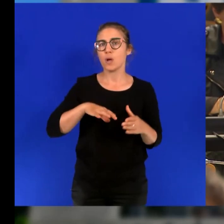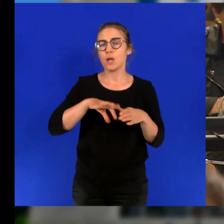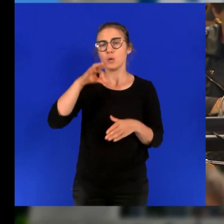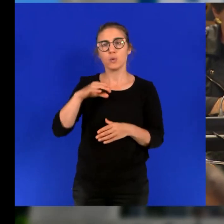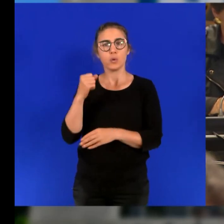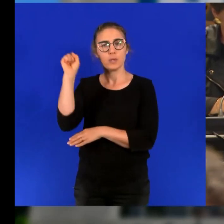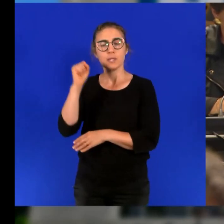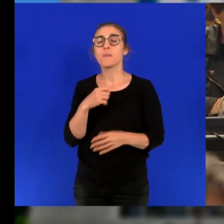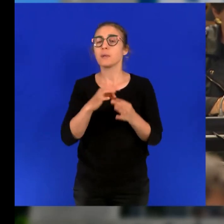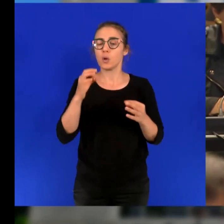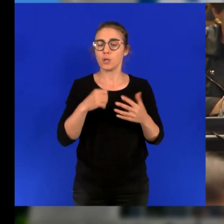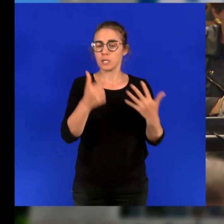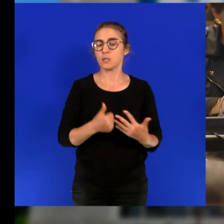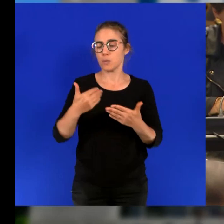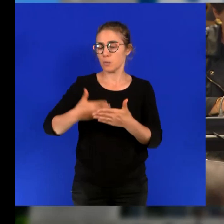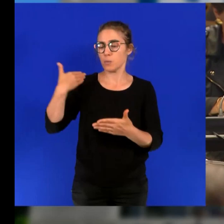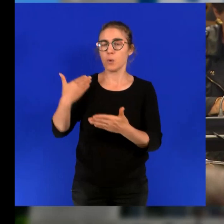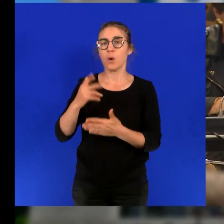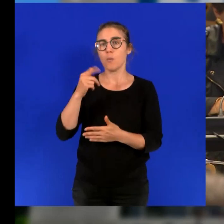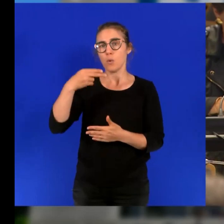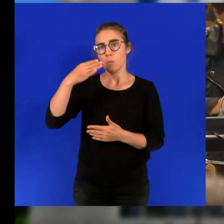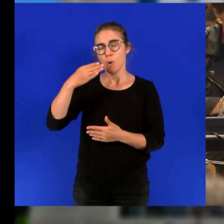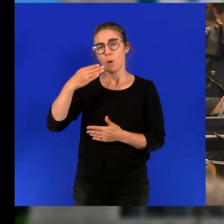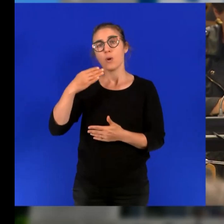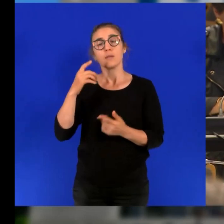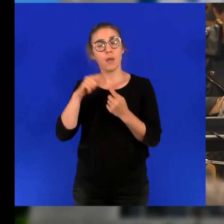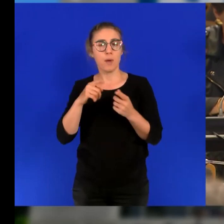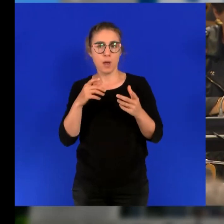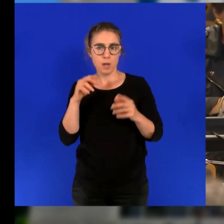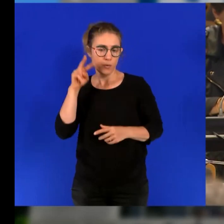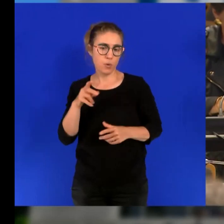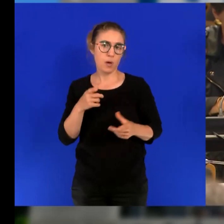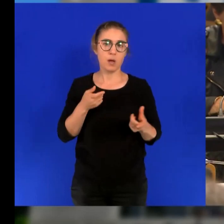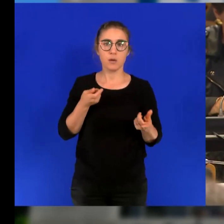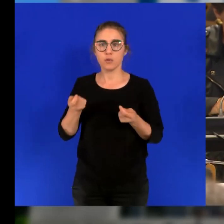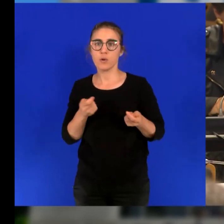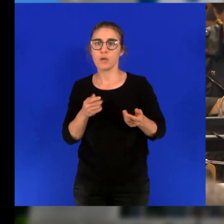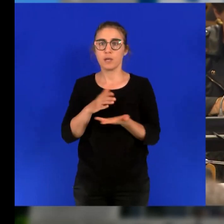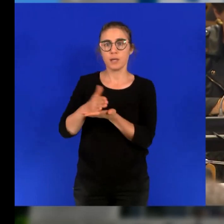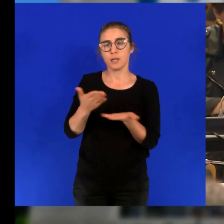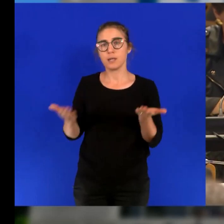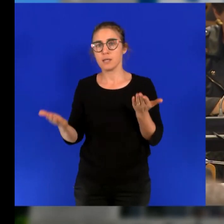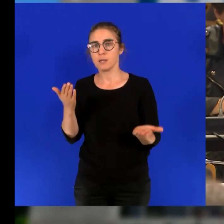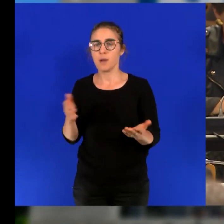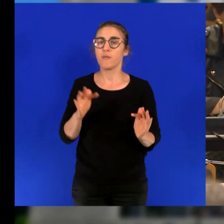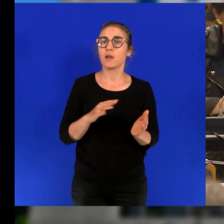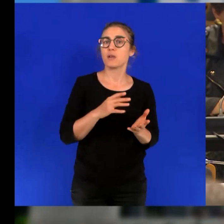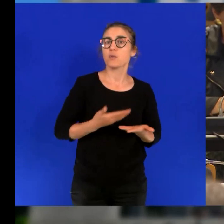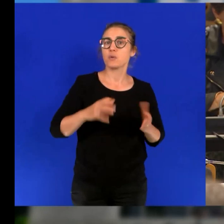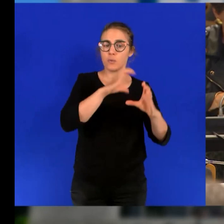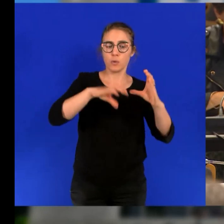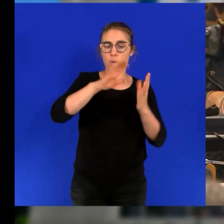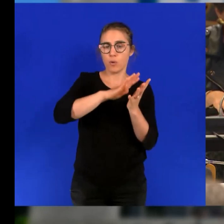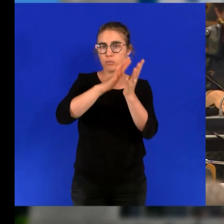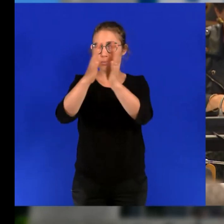ans de l'application du PLUM dans une vision de l'aménagement équilibré en transition de notre territoire métropolitain, ces